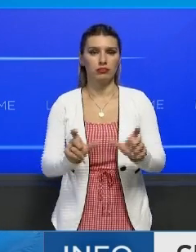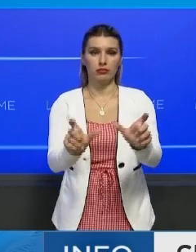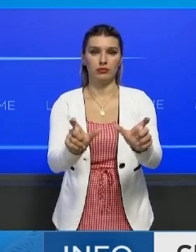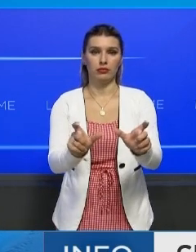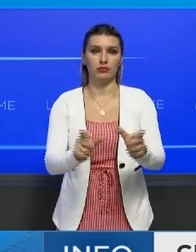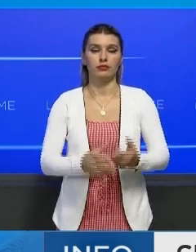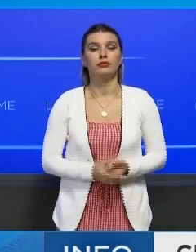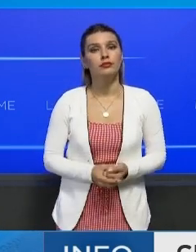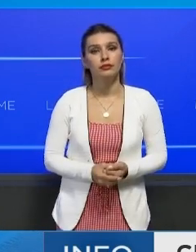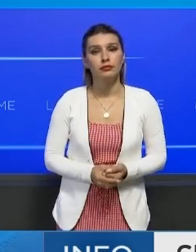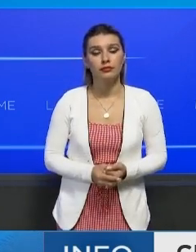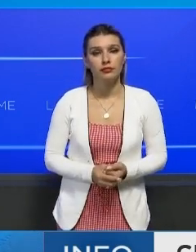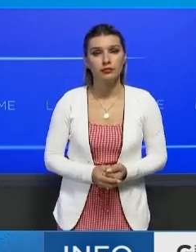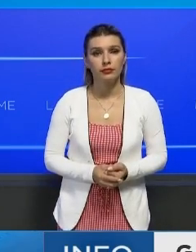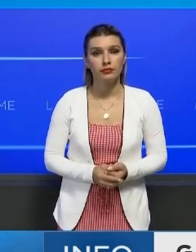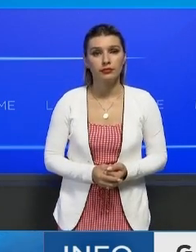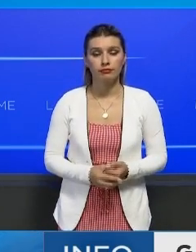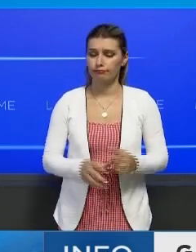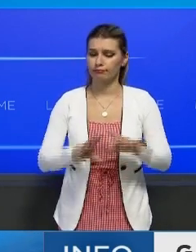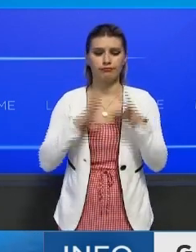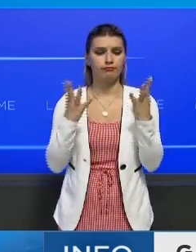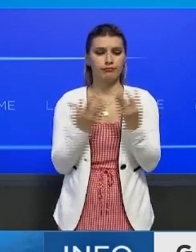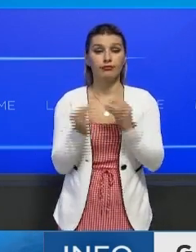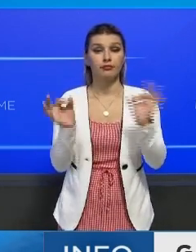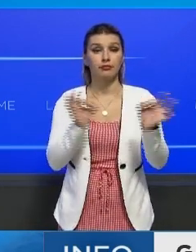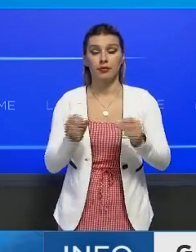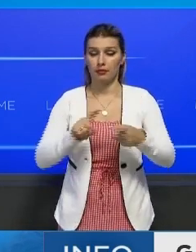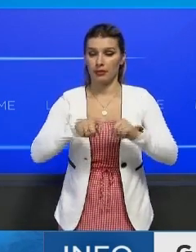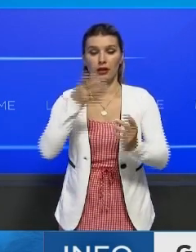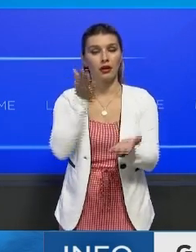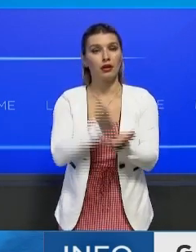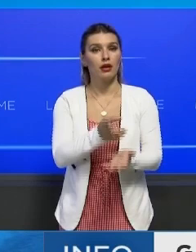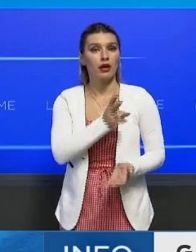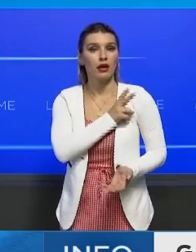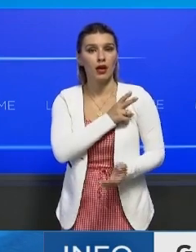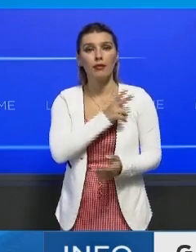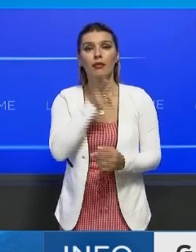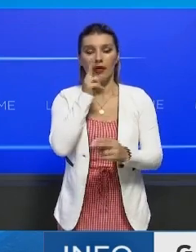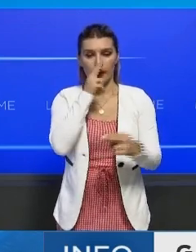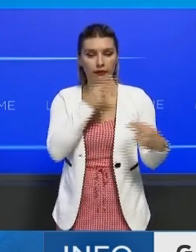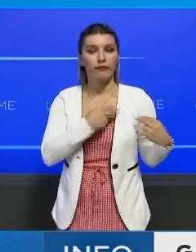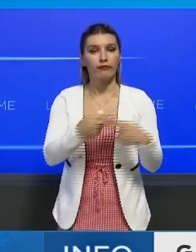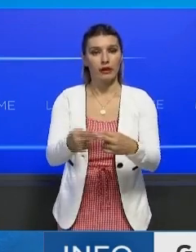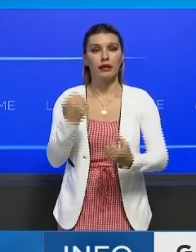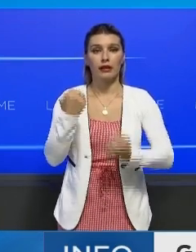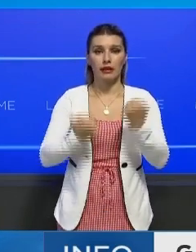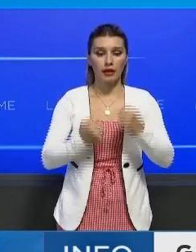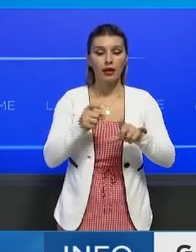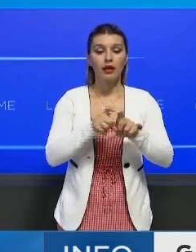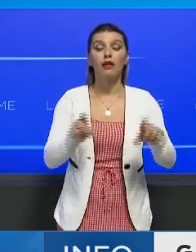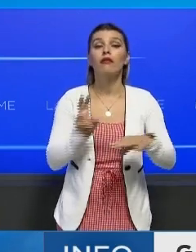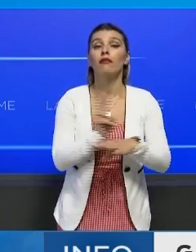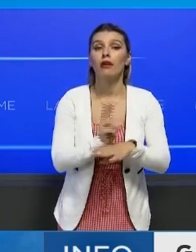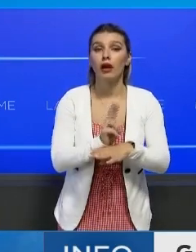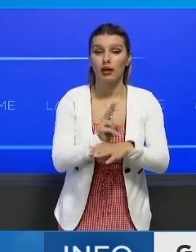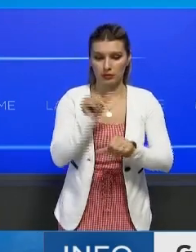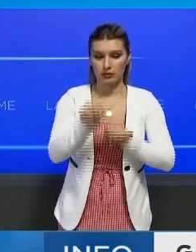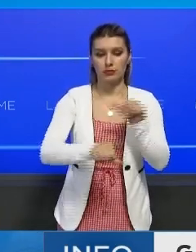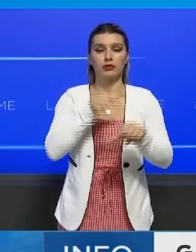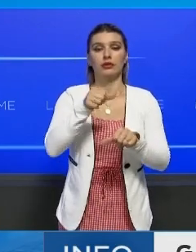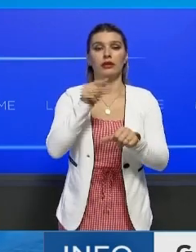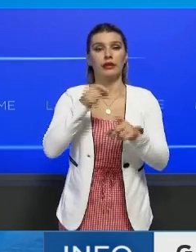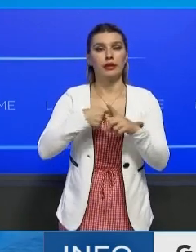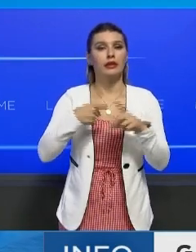opozitar. Çdo gjë është gati për fillimin e kthimit të veturave me targa ilegale në targa RKS,